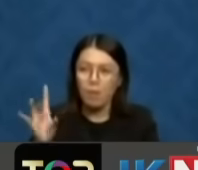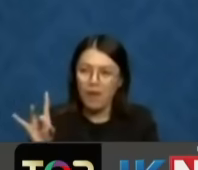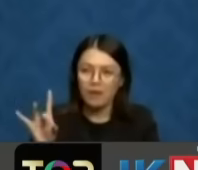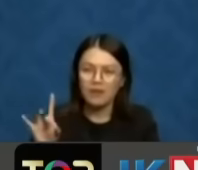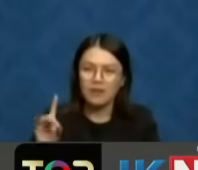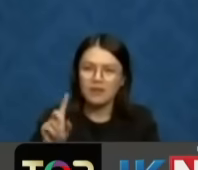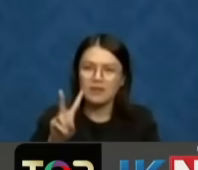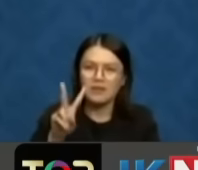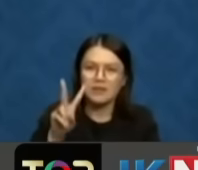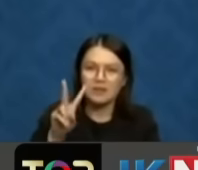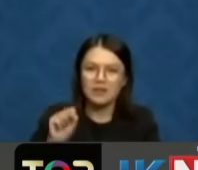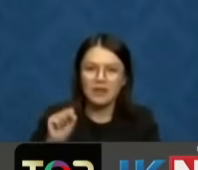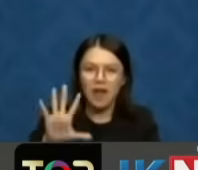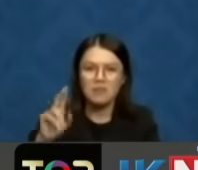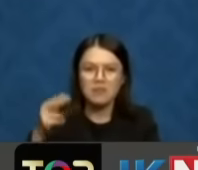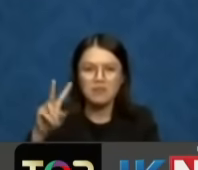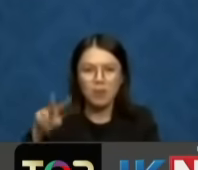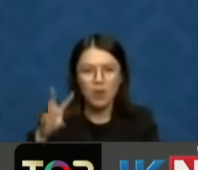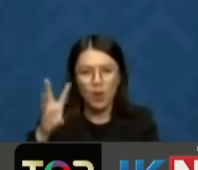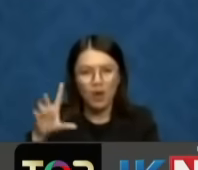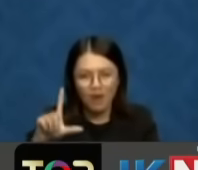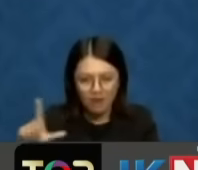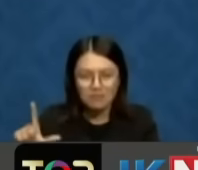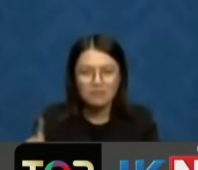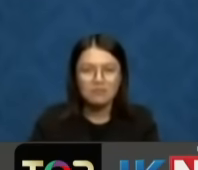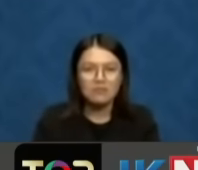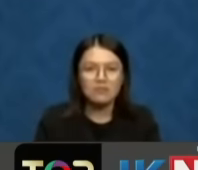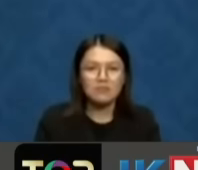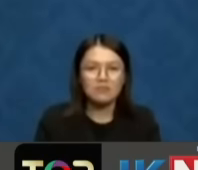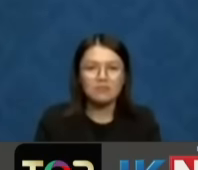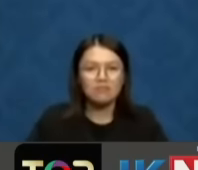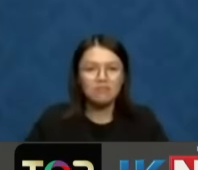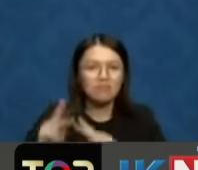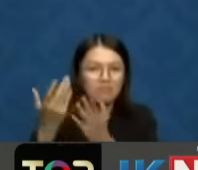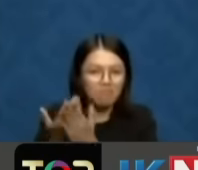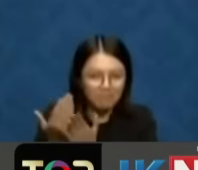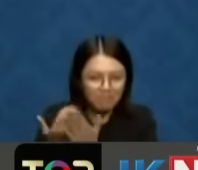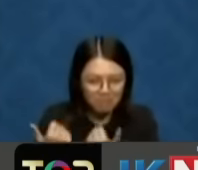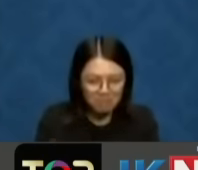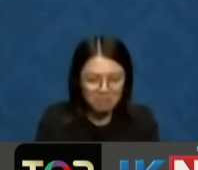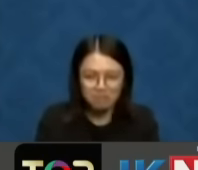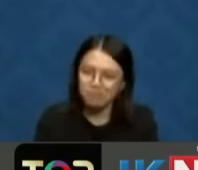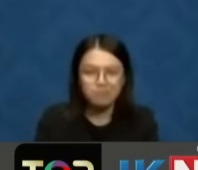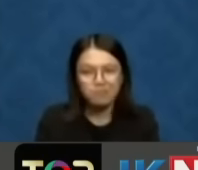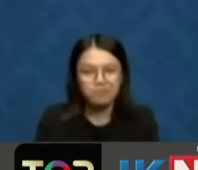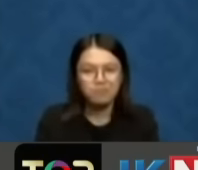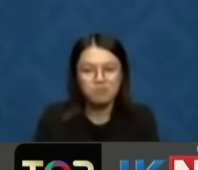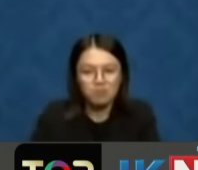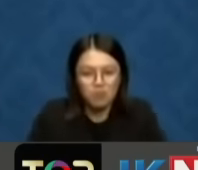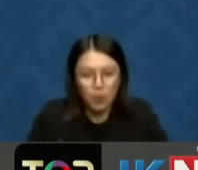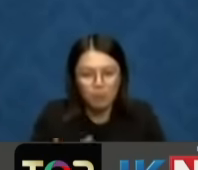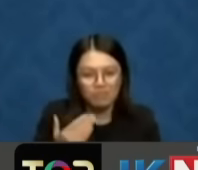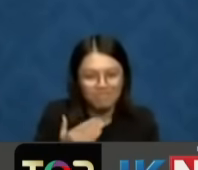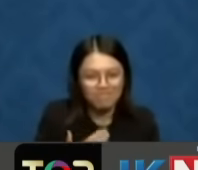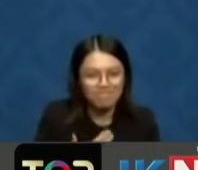ดการอีก3ก้อนใหญ่คือ1ภาระหนี้กองทุนน้ำมันเชื้อเพลิง 1.1 แสนล้านบา